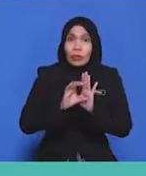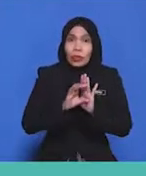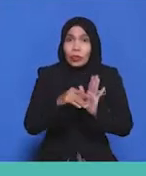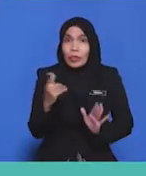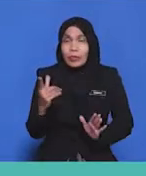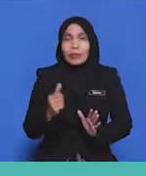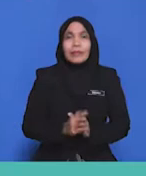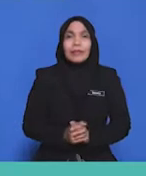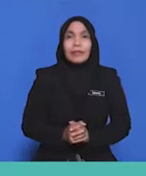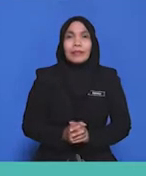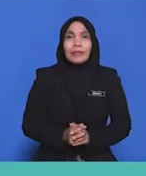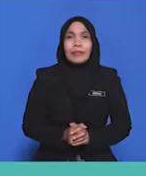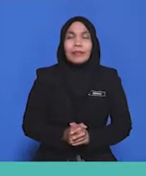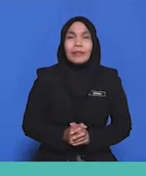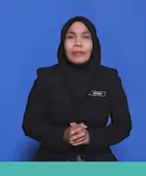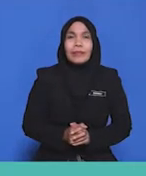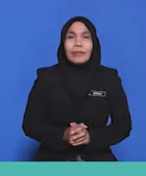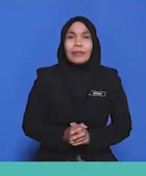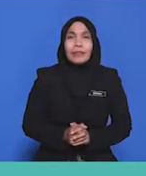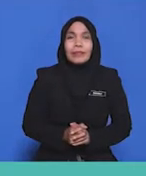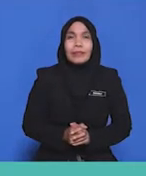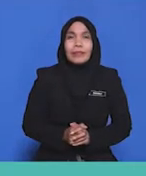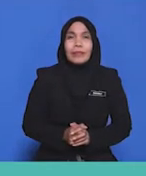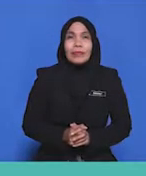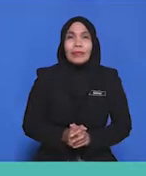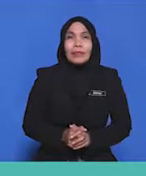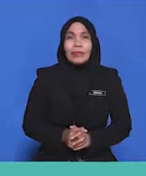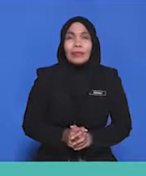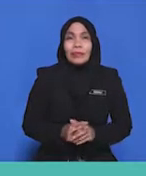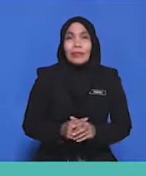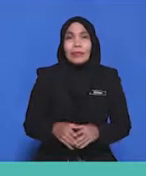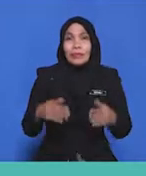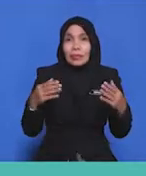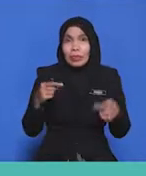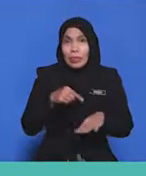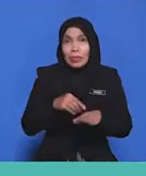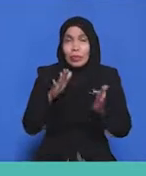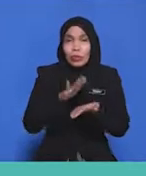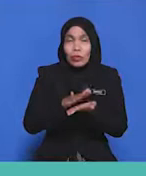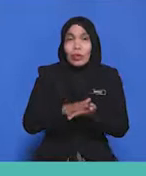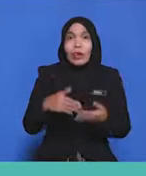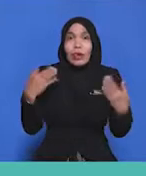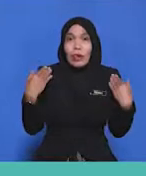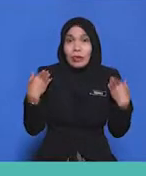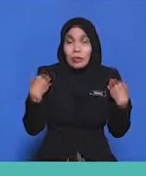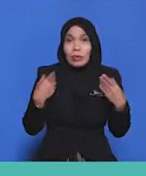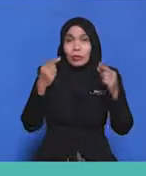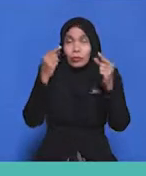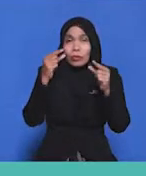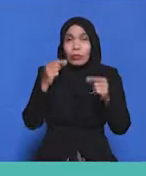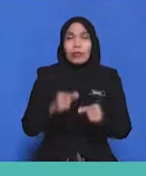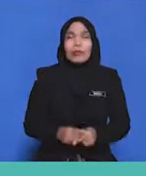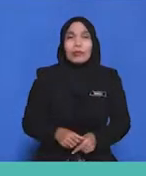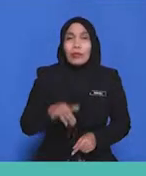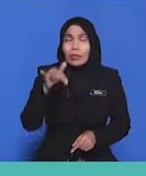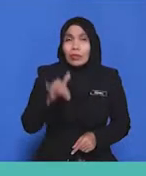juga, jika di sebuah sekolah mempunyai seorang guru yang sangat berpengaruh dan menjadi seorang